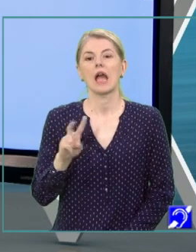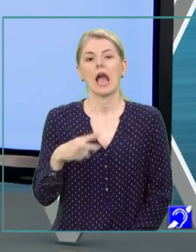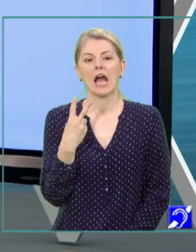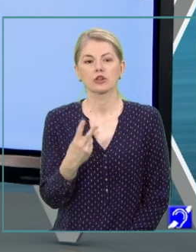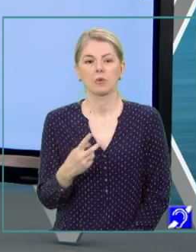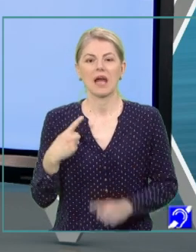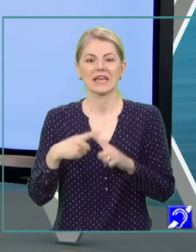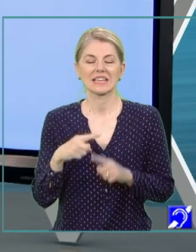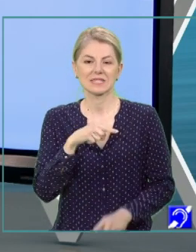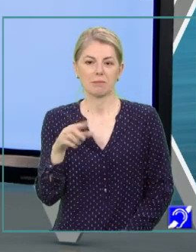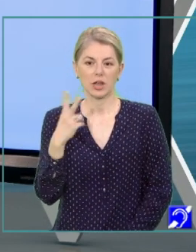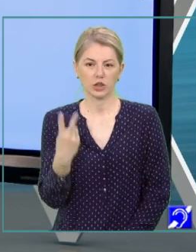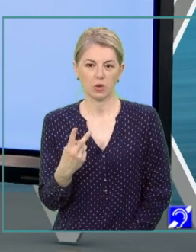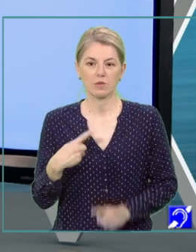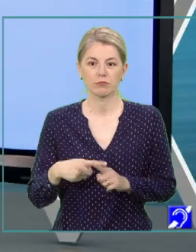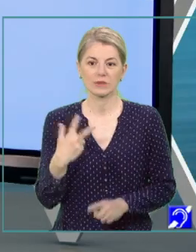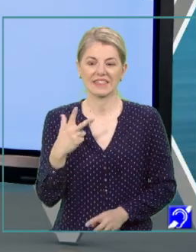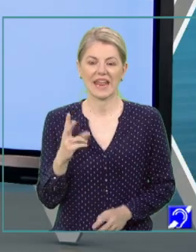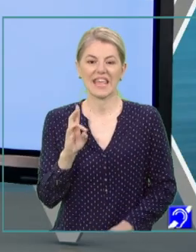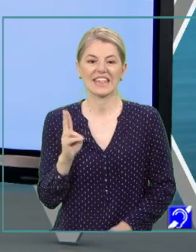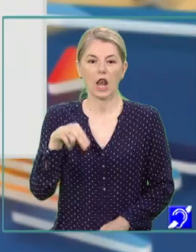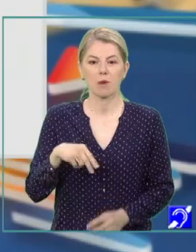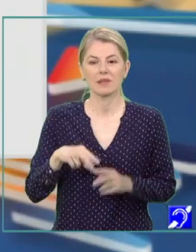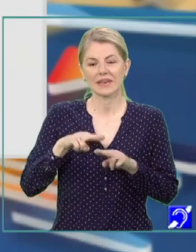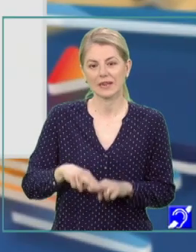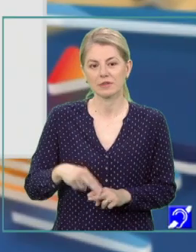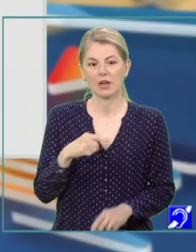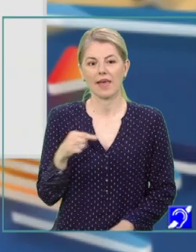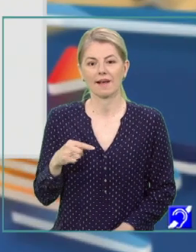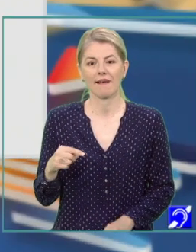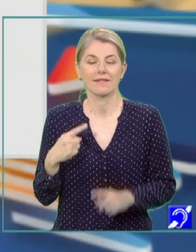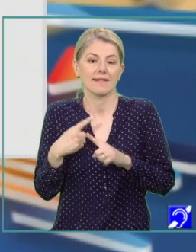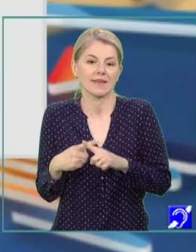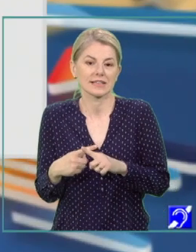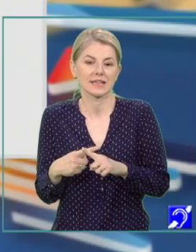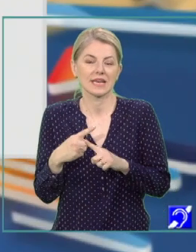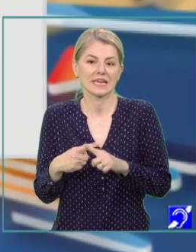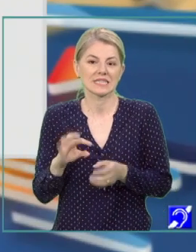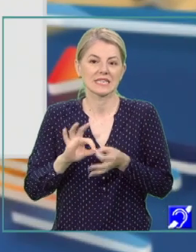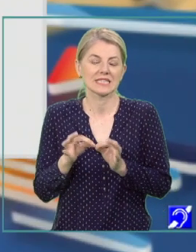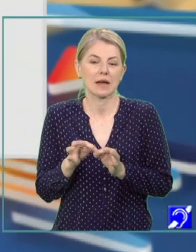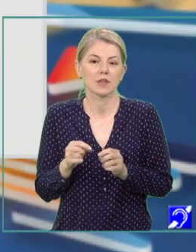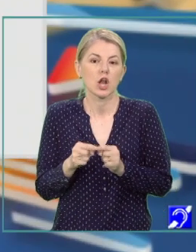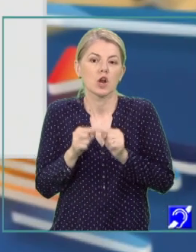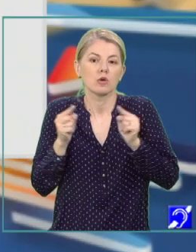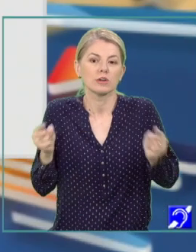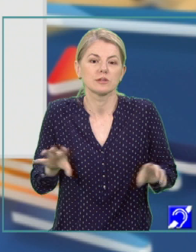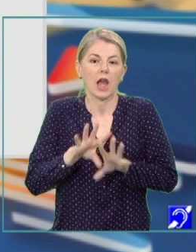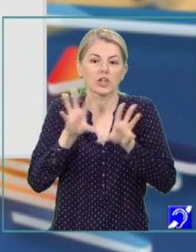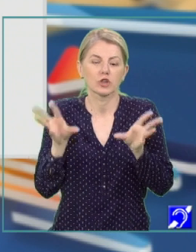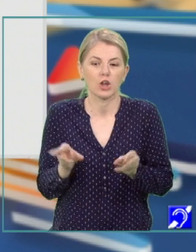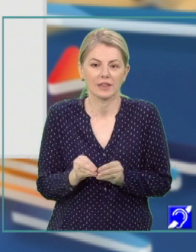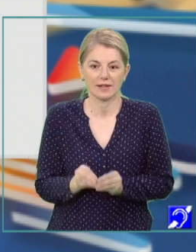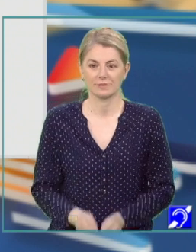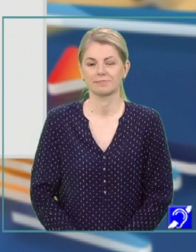doua, x pe 2, plus cei 3 km rămași, egal x. X înseamnă lungimea întregului